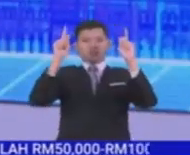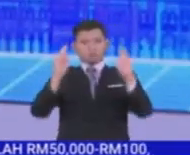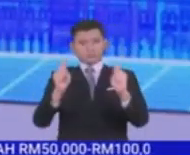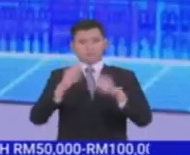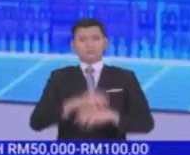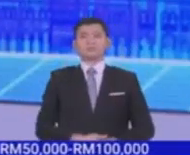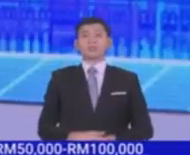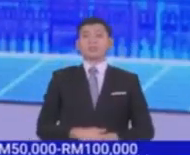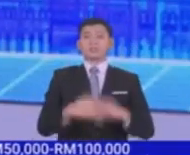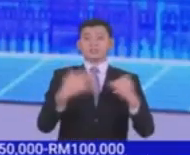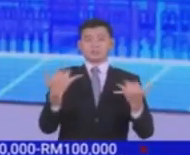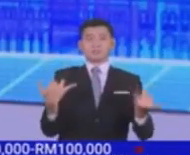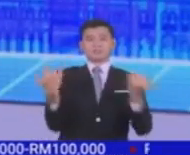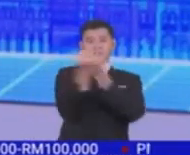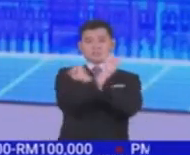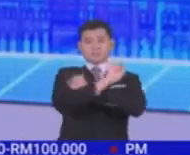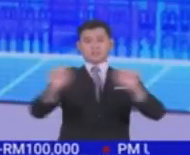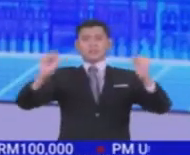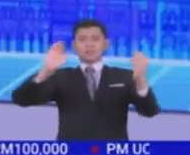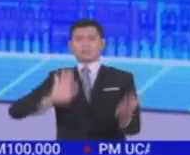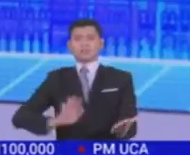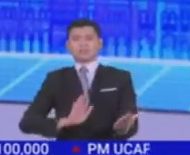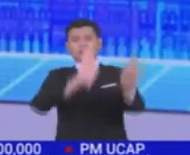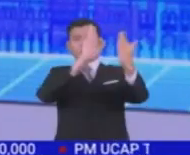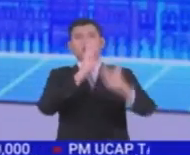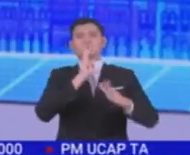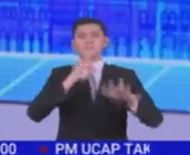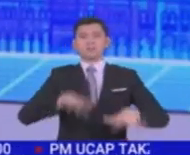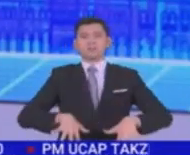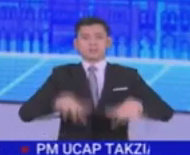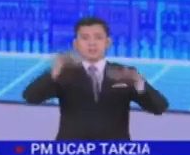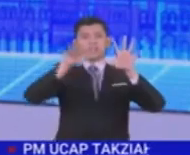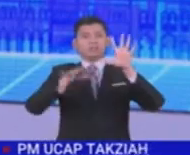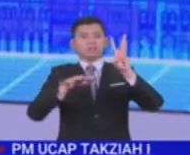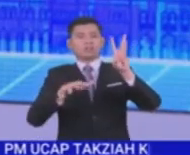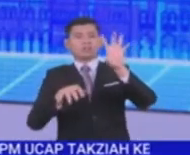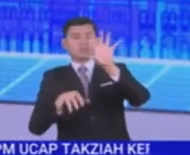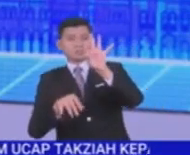Dan ini pula mengenai persediaan menghadapi banjir. Seramai